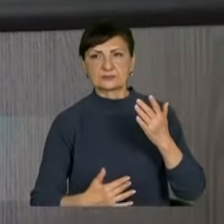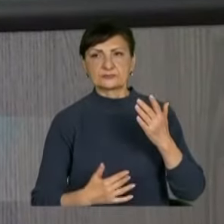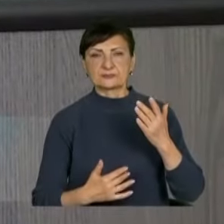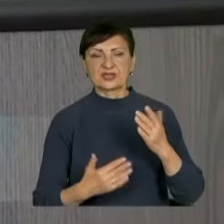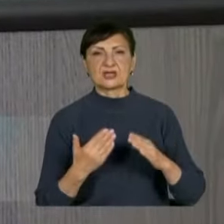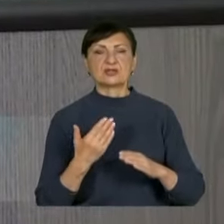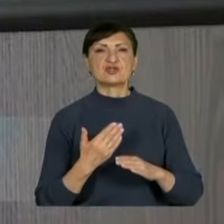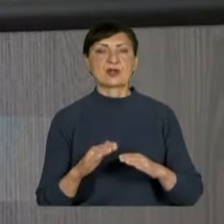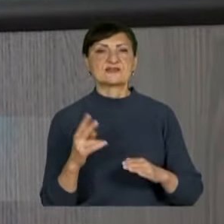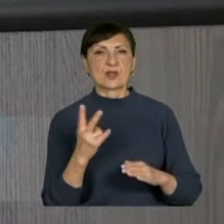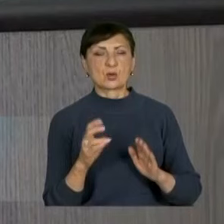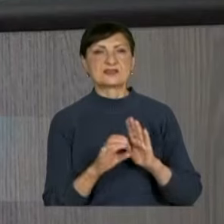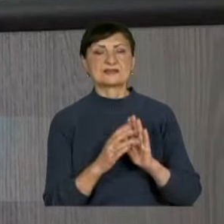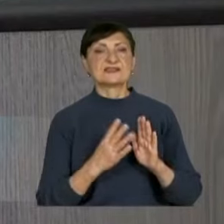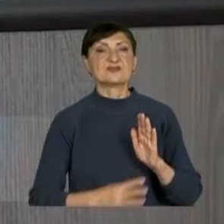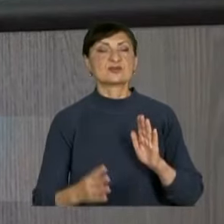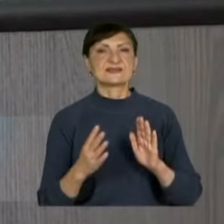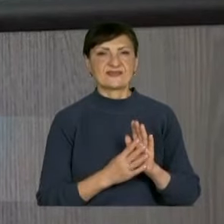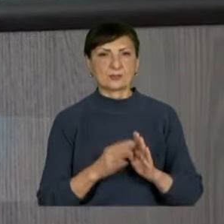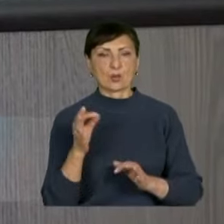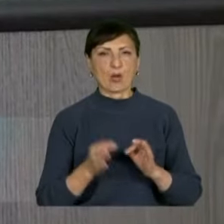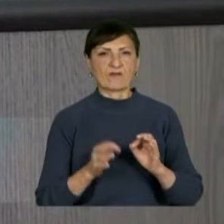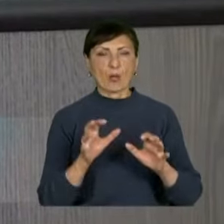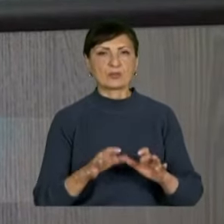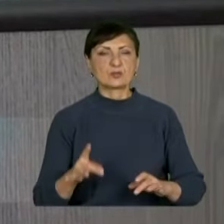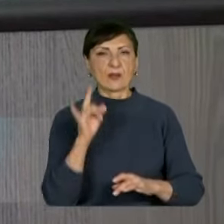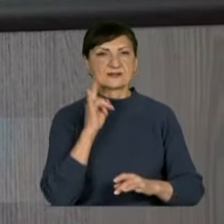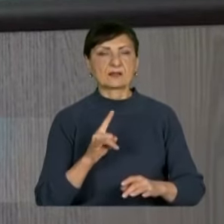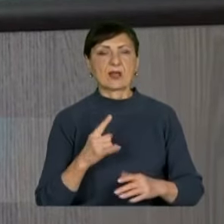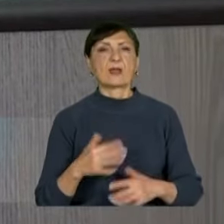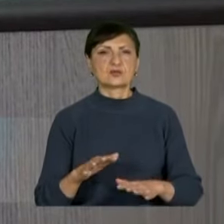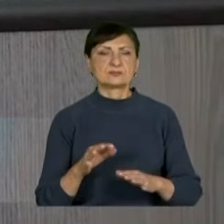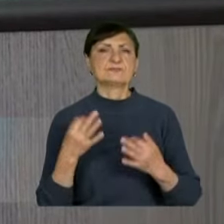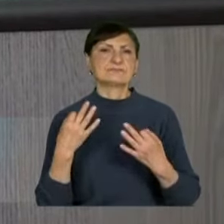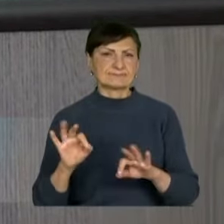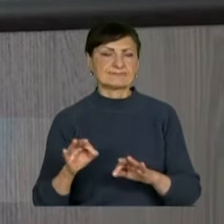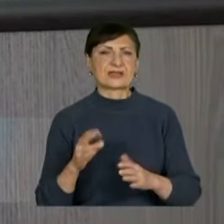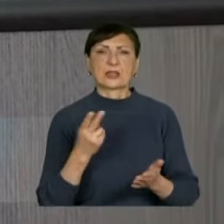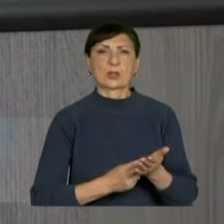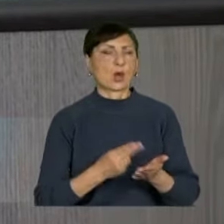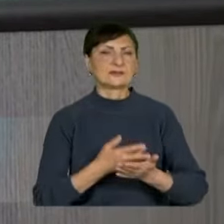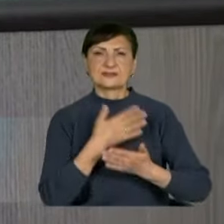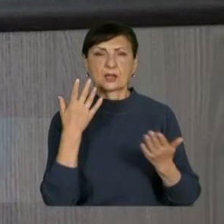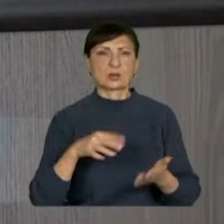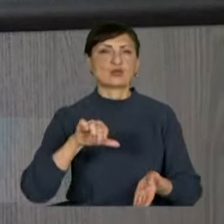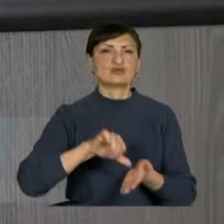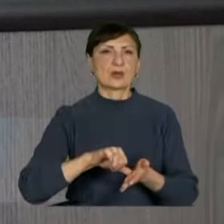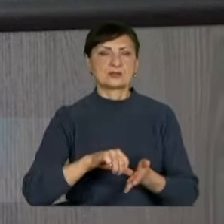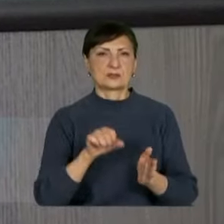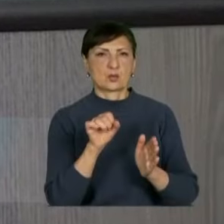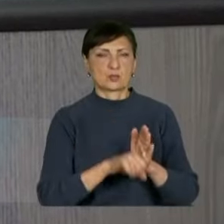части 2 статьи 99 Уголовного кодекса и оправдать в связи с недоказанностью участия ее в совершении